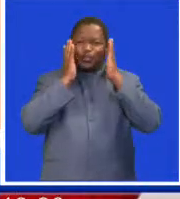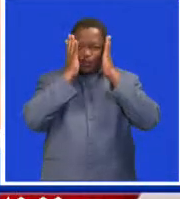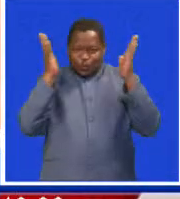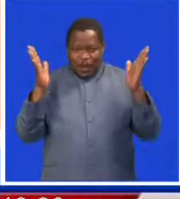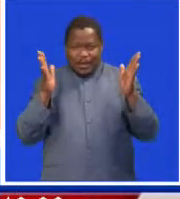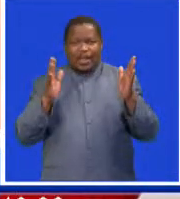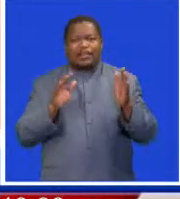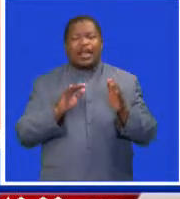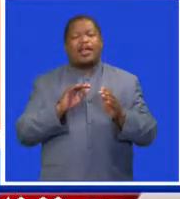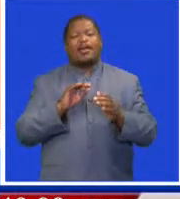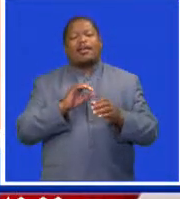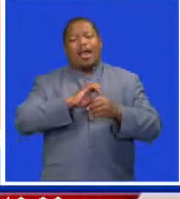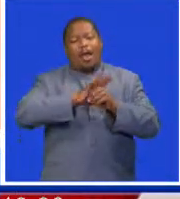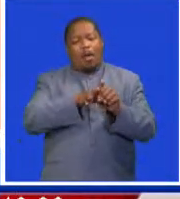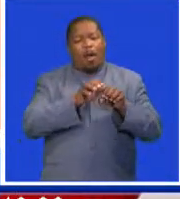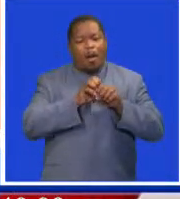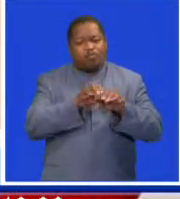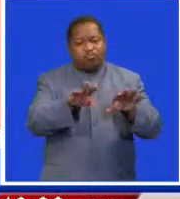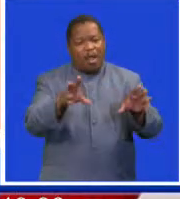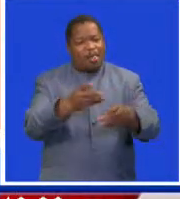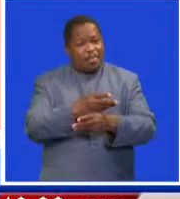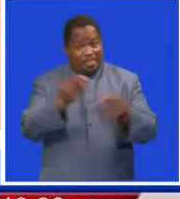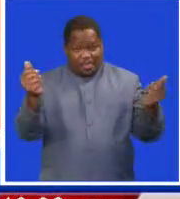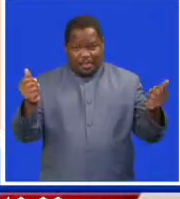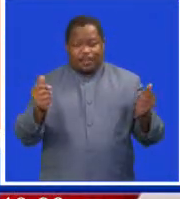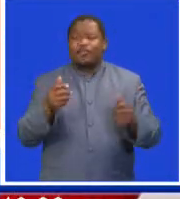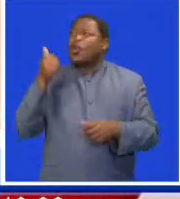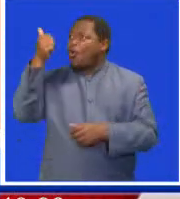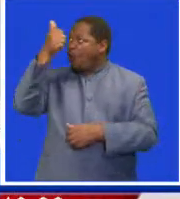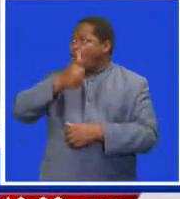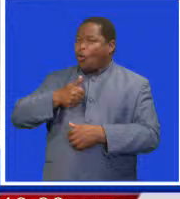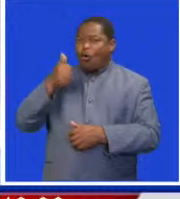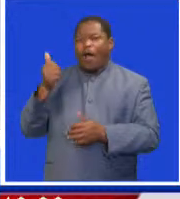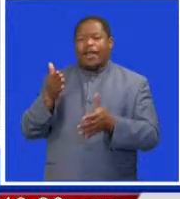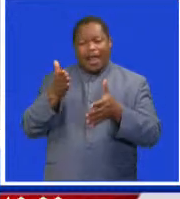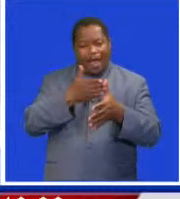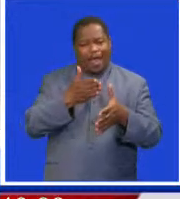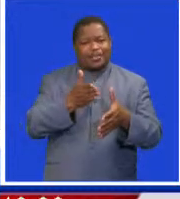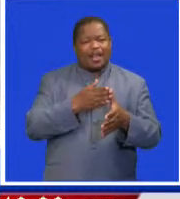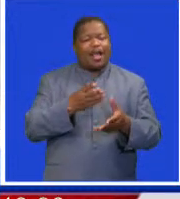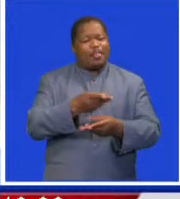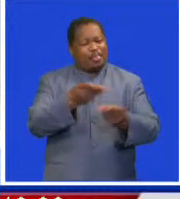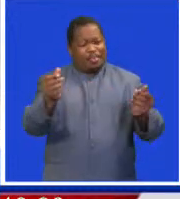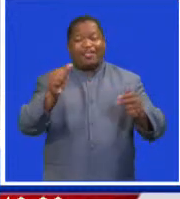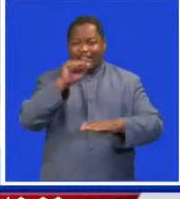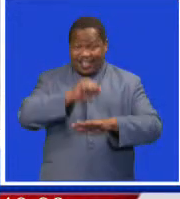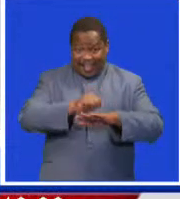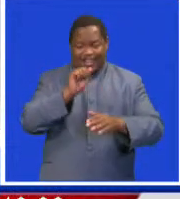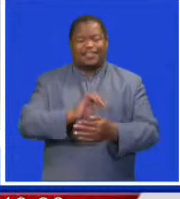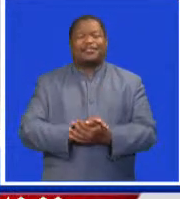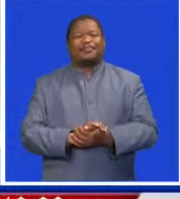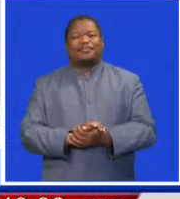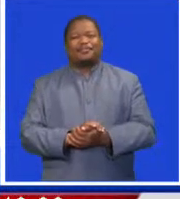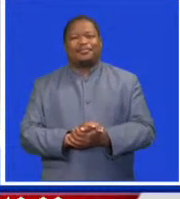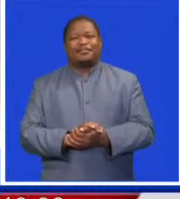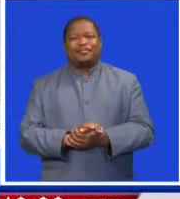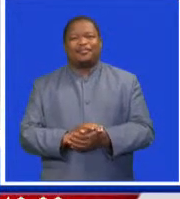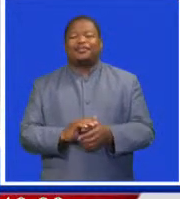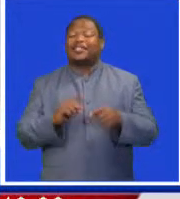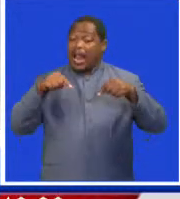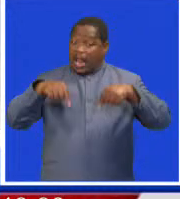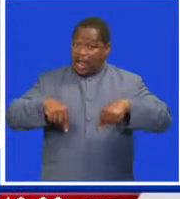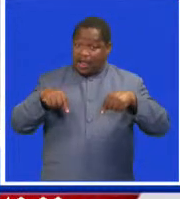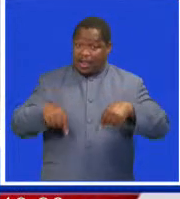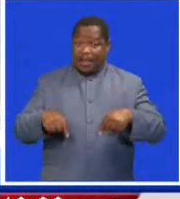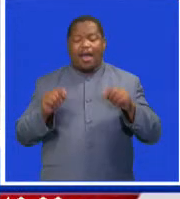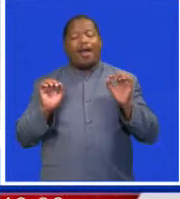lethu ete yahlala ingaliphilisi kule simo lesimembi kwethu. Letinkonzo tibanjwe njengasemihleni kubambisene